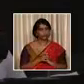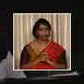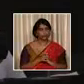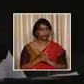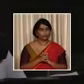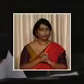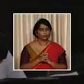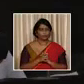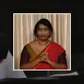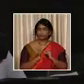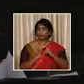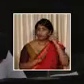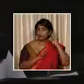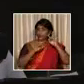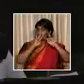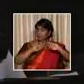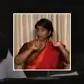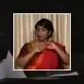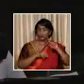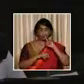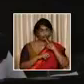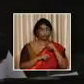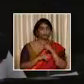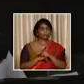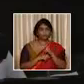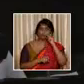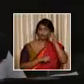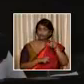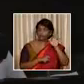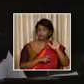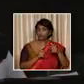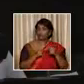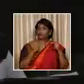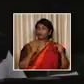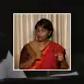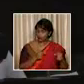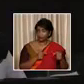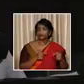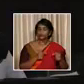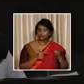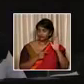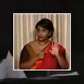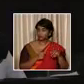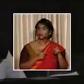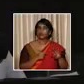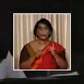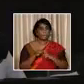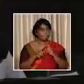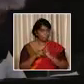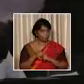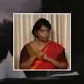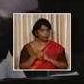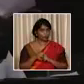என்பதை அந்த மக்கள் மீது நடந்த யுத்த குற்றங்களுக்கான விசாரணைகளை தமிழ் மக்கள் மீது மேற்கொள்ளப்பட்ட படுகொலைகளுக்கான